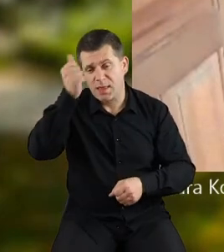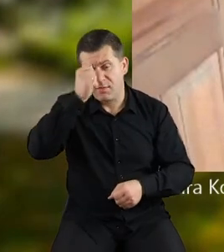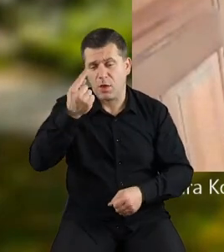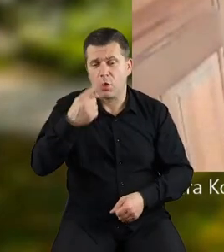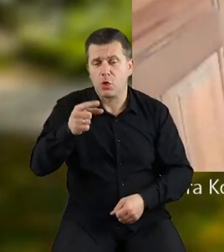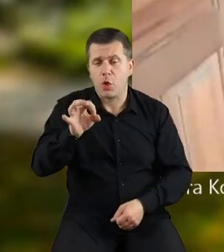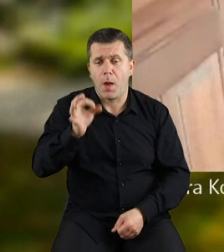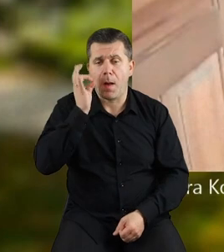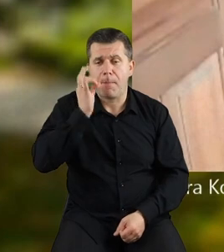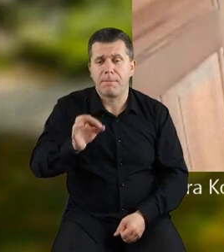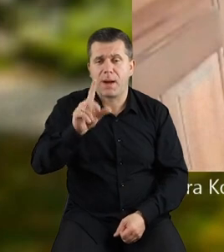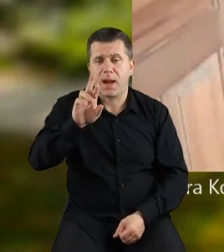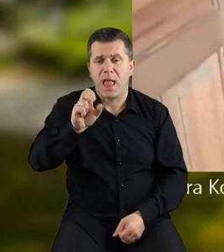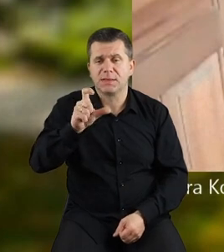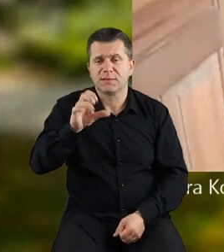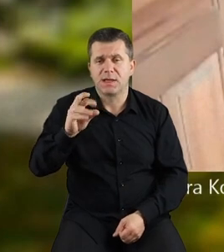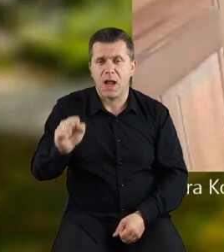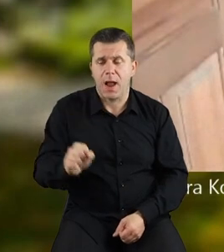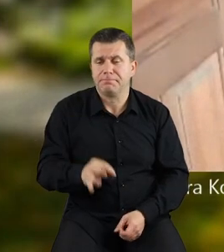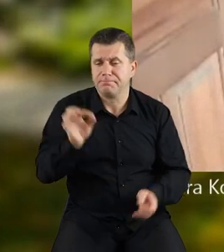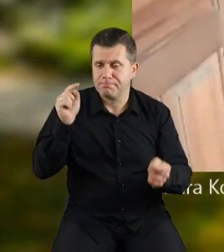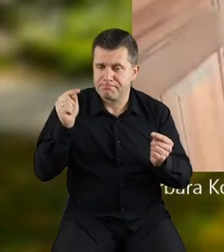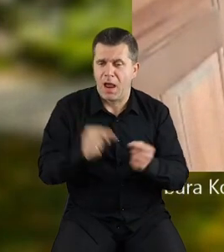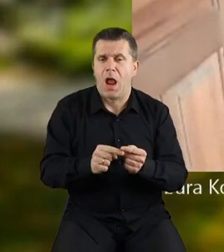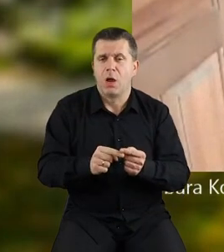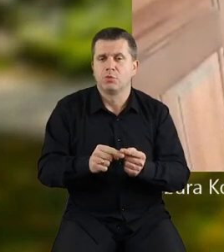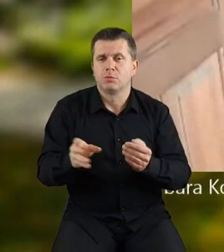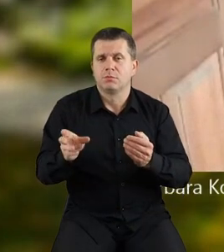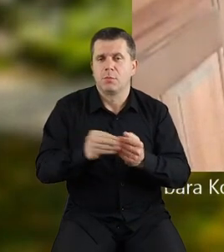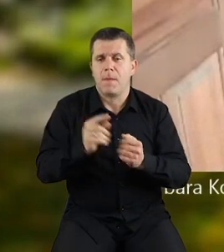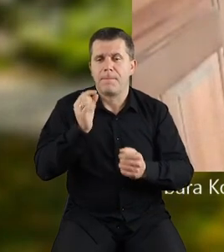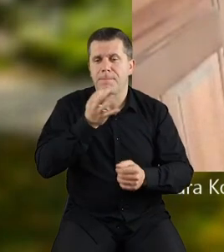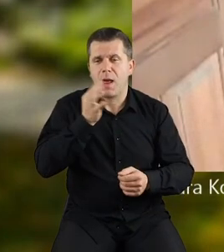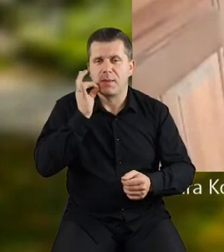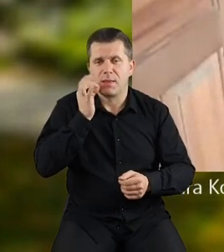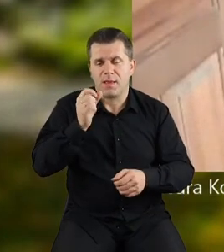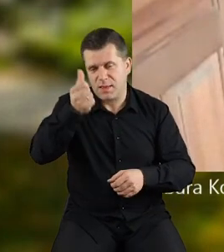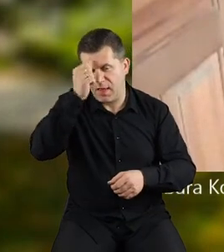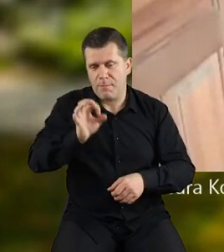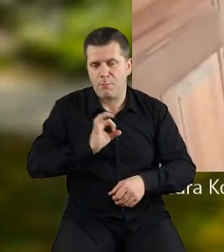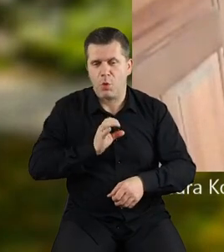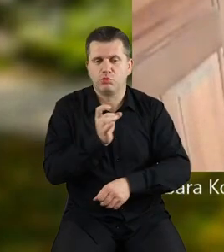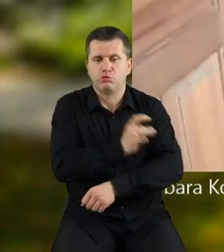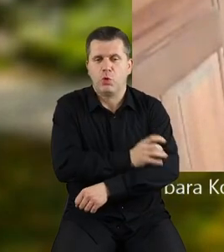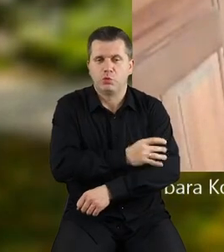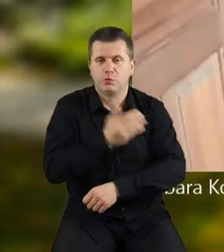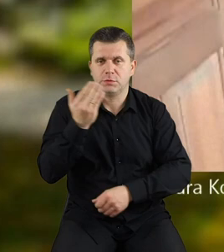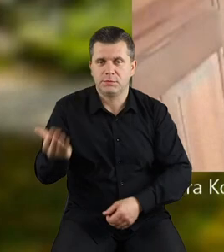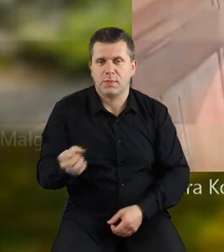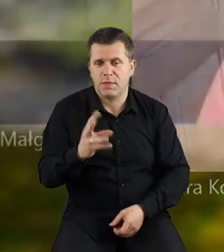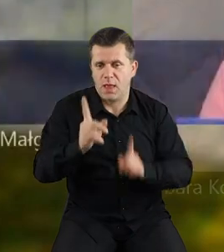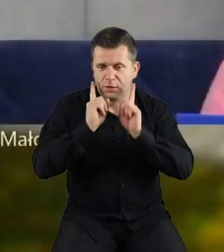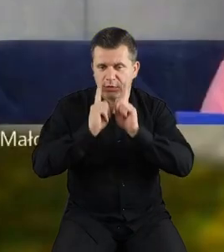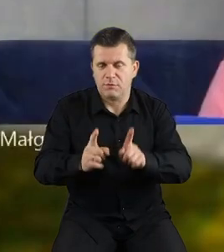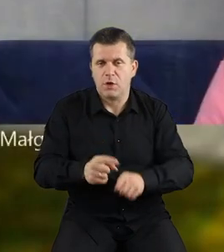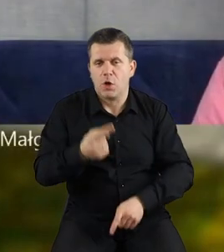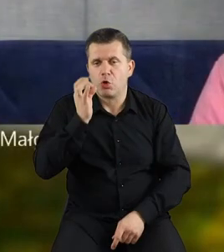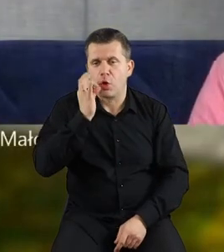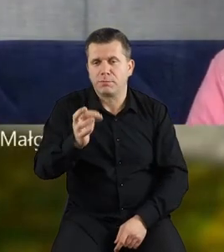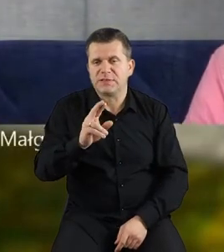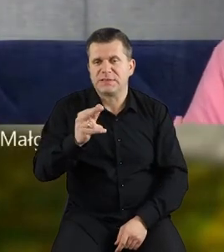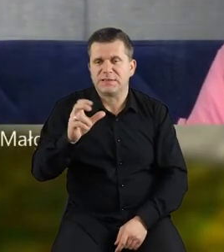nazwisko Dobrecka, które tak bardzo przylega do panińskiego nazwiska mojej cioci.